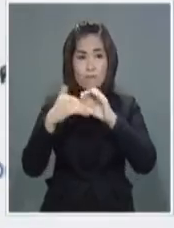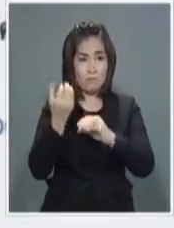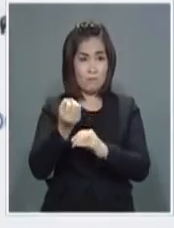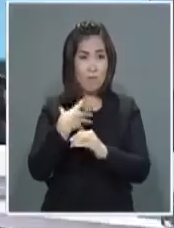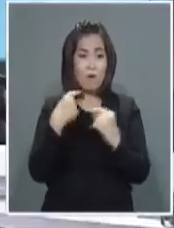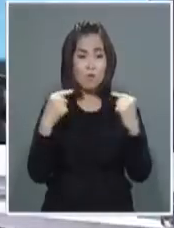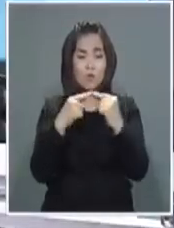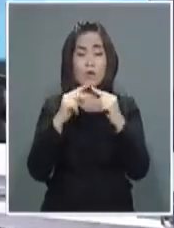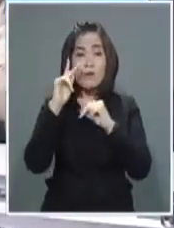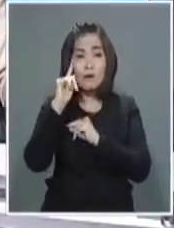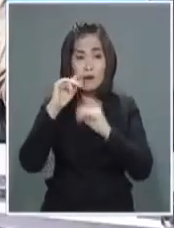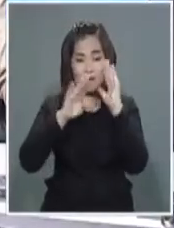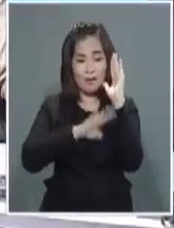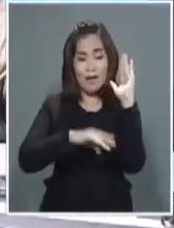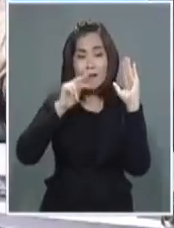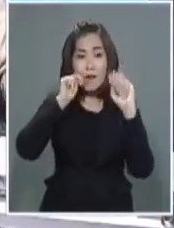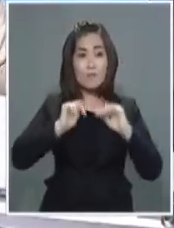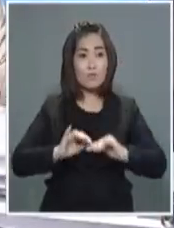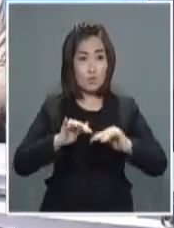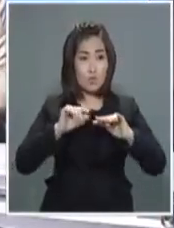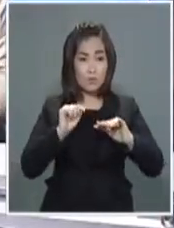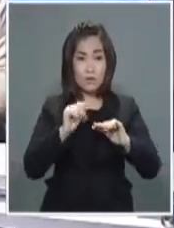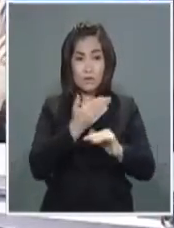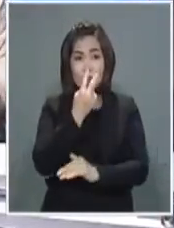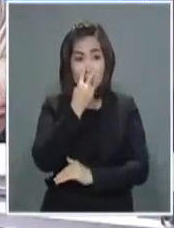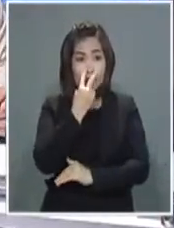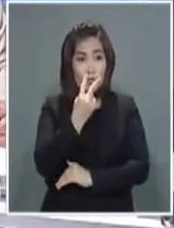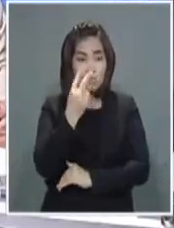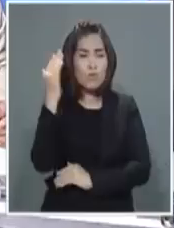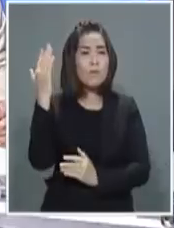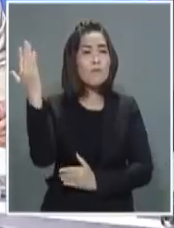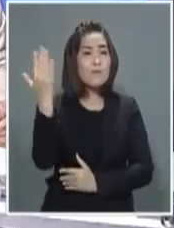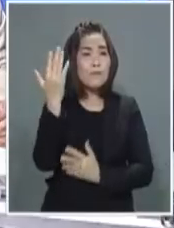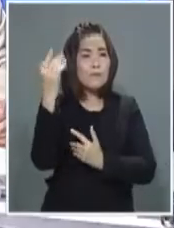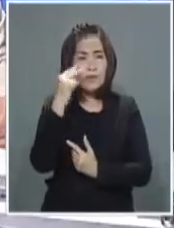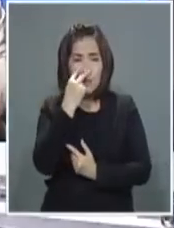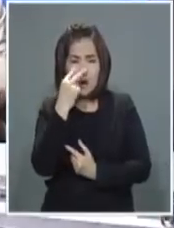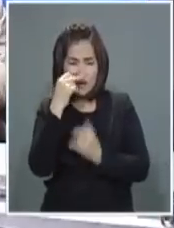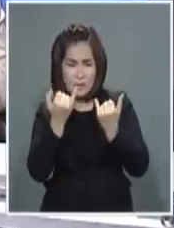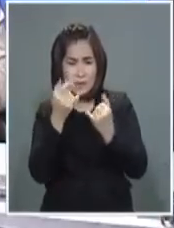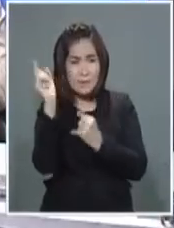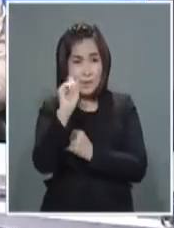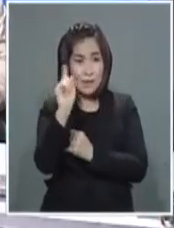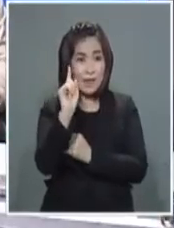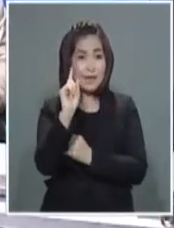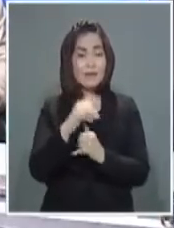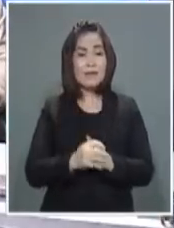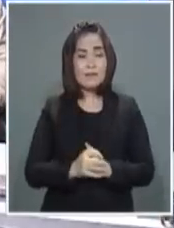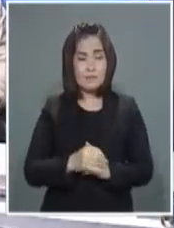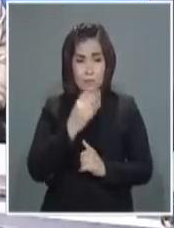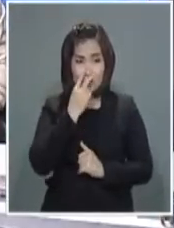ของน้ำท่วมภาคใต้เดี๋ยวเราไปดูบรรยากาศล่าสุดกับคุณเพลินพิษชูเสนก่อนนะครับผู้สื่อข่าวของเรานะฮะ